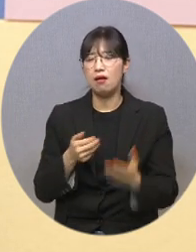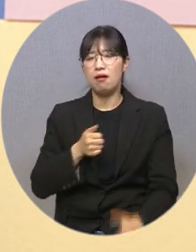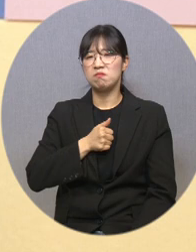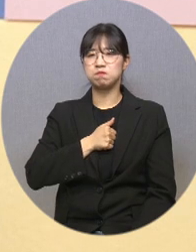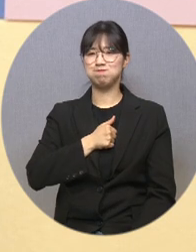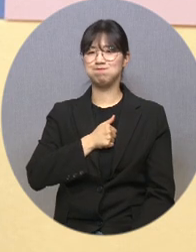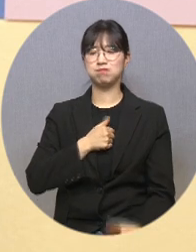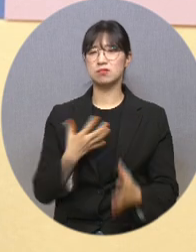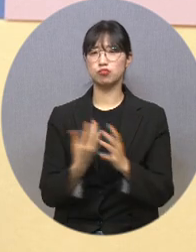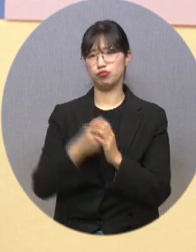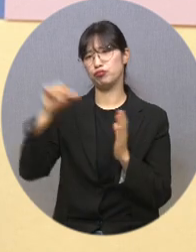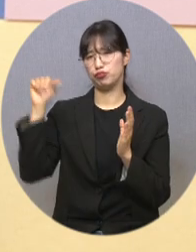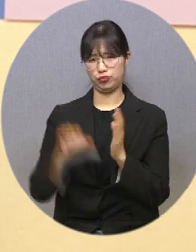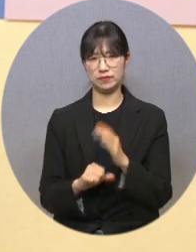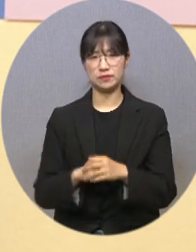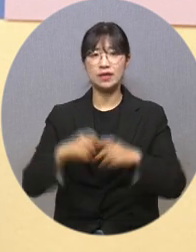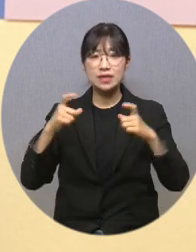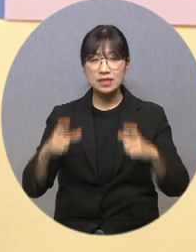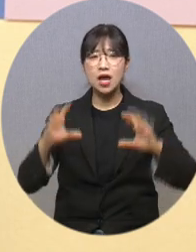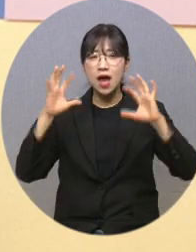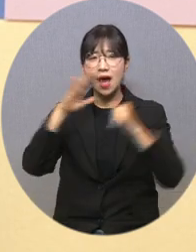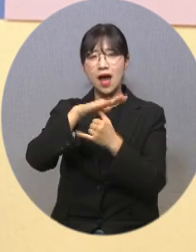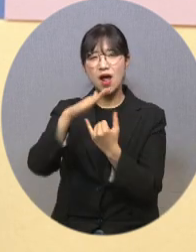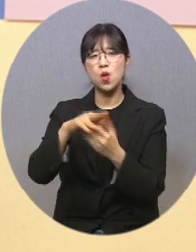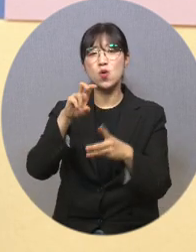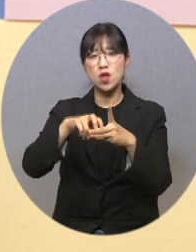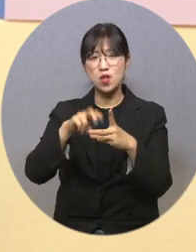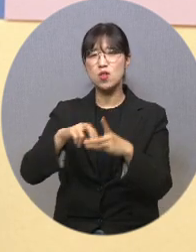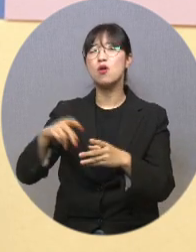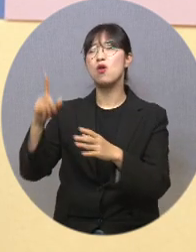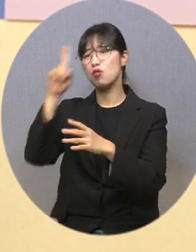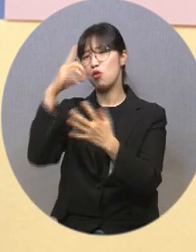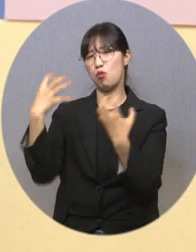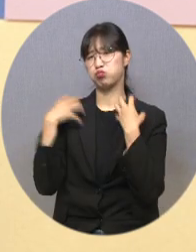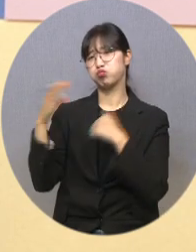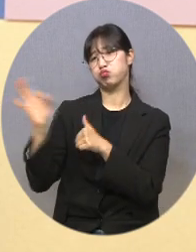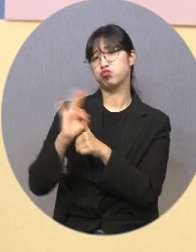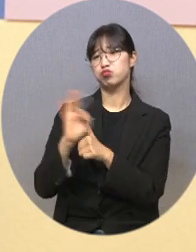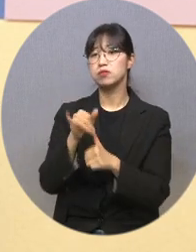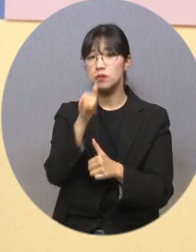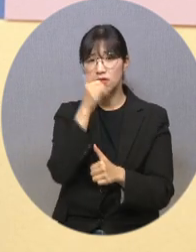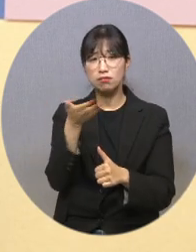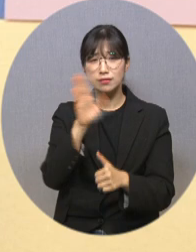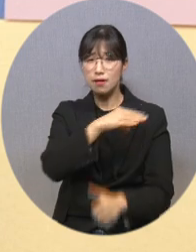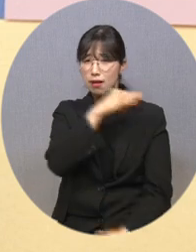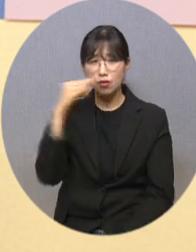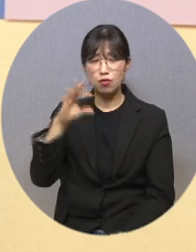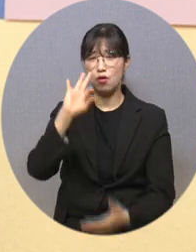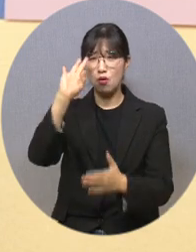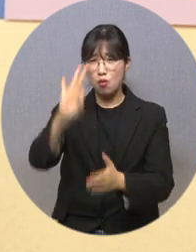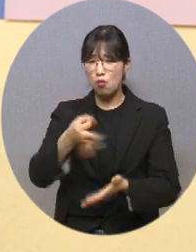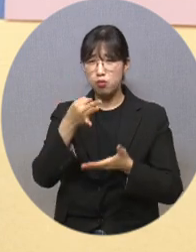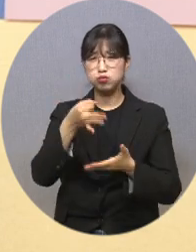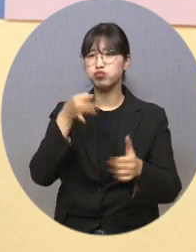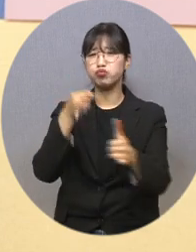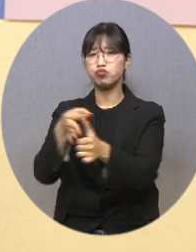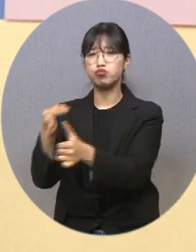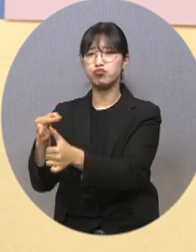거죠. 지역아동센터가 정부의 보조금을 받는 곳입니다. 네. 그럼에도 불구하고 제대로 된 임금 체계가 없어가지고